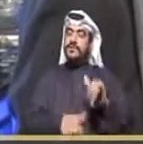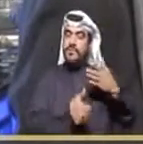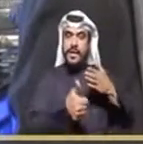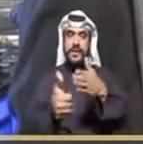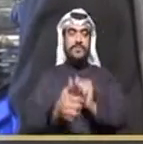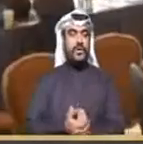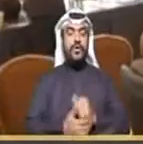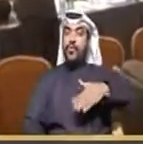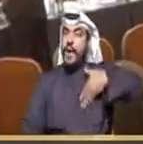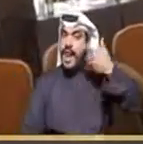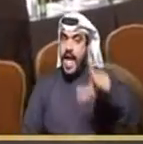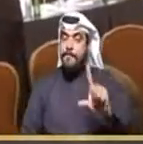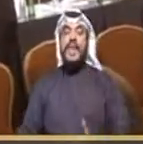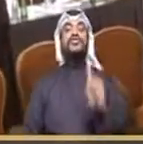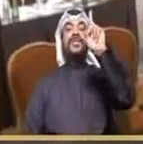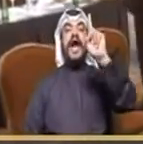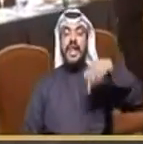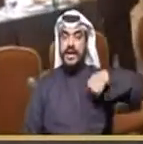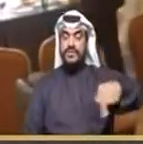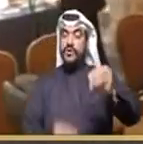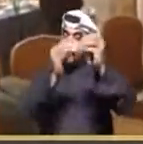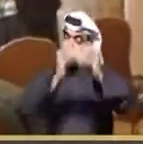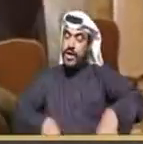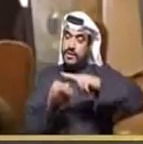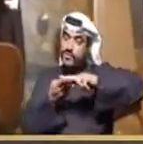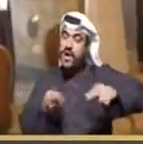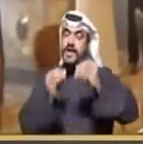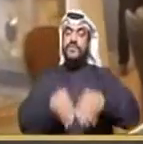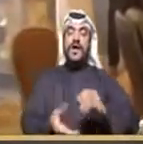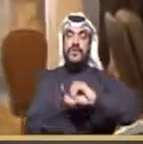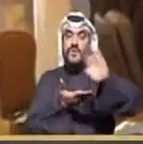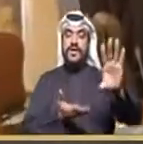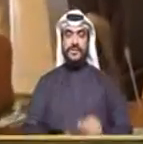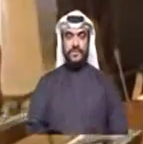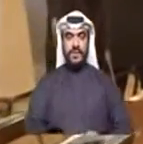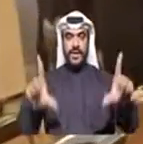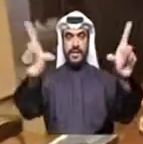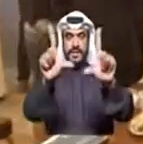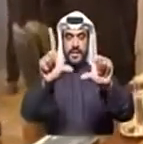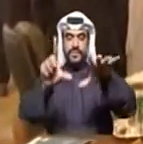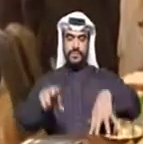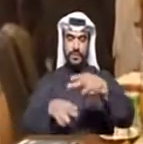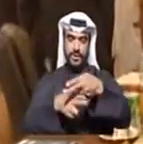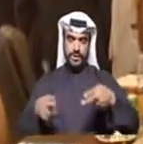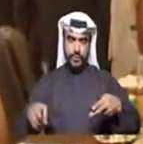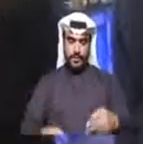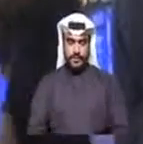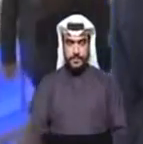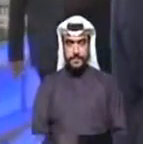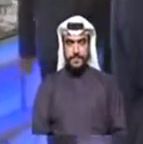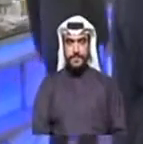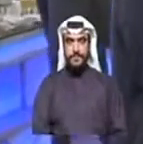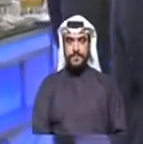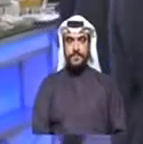الرائد، والأمال معقودة على الخروج بالتوصيات المرجوة. جيهان حبيب، تلفزيون دولة